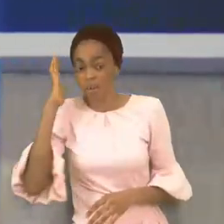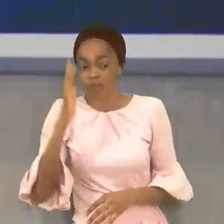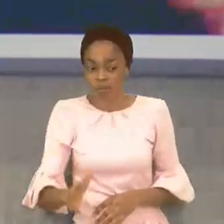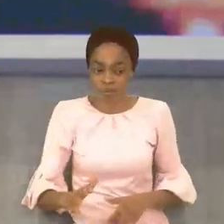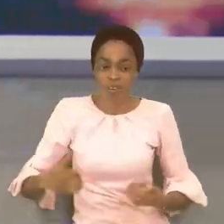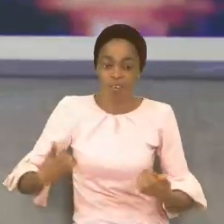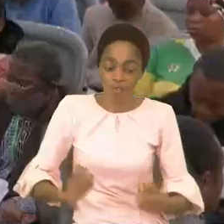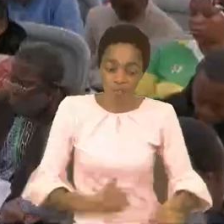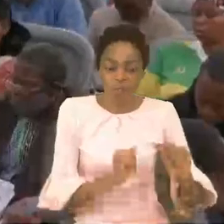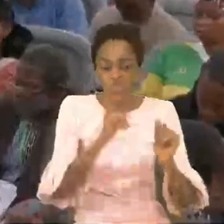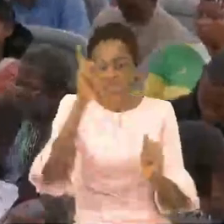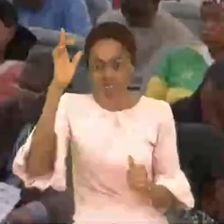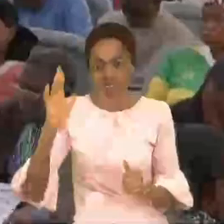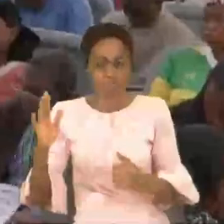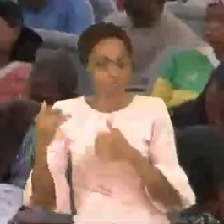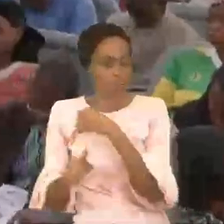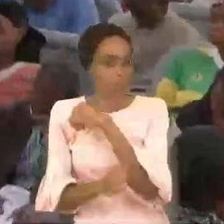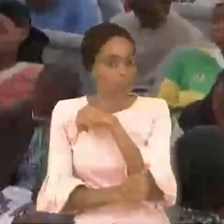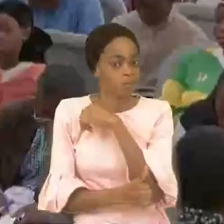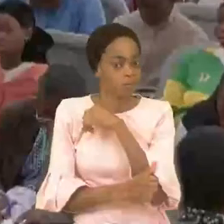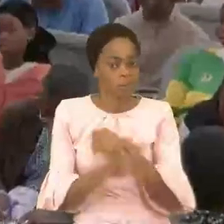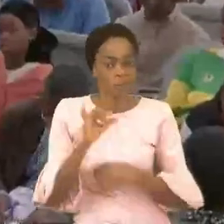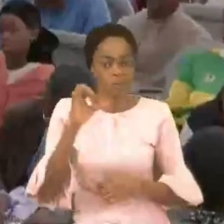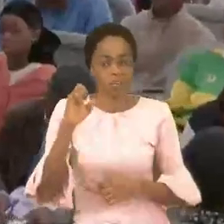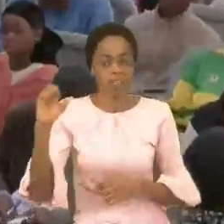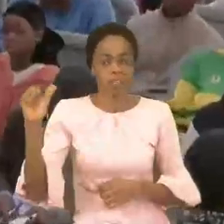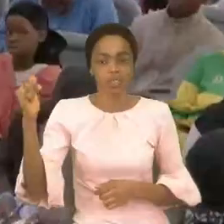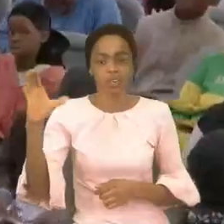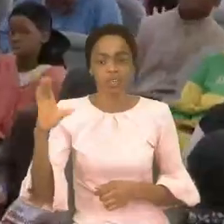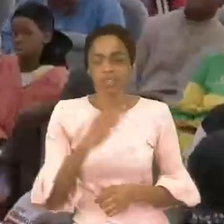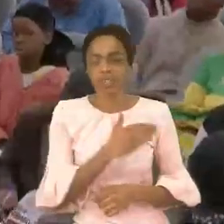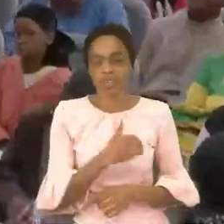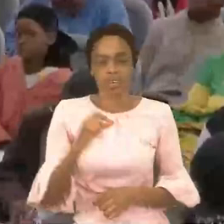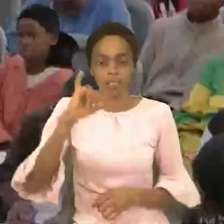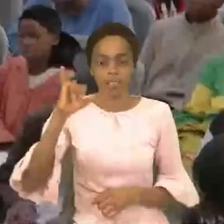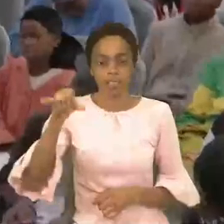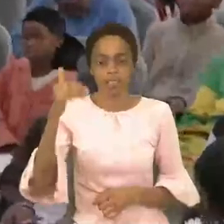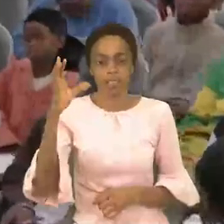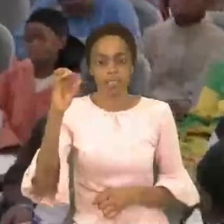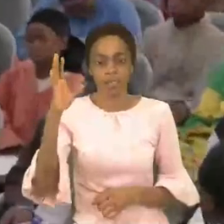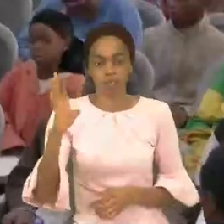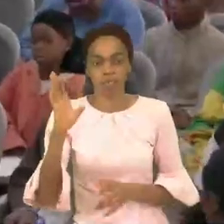d'Abraham, d'Isaac et de Jacob. Mais non! Voyez le chapitre 3 maintenant, verset 1.